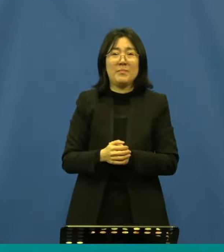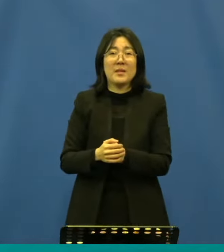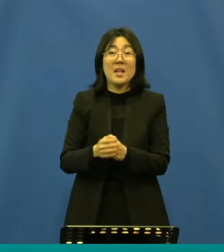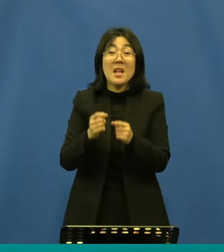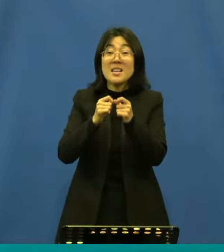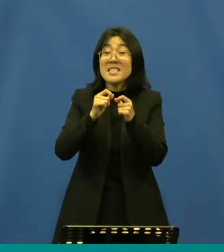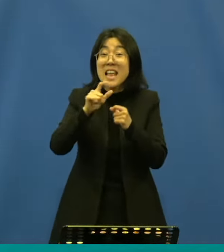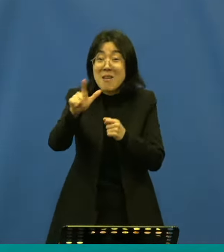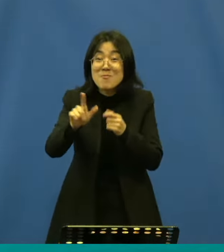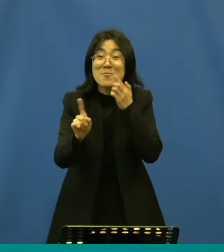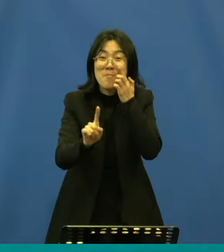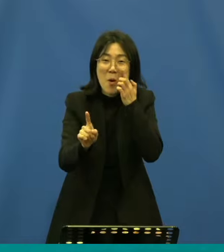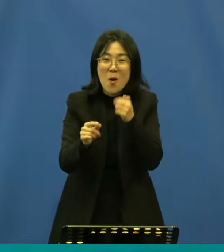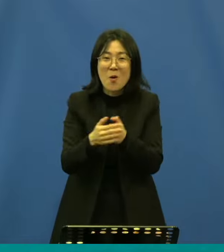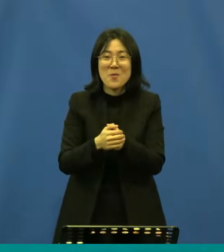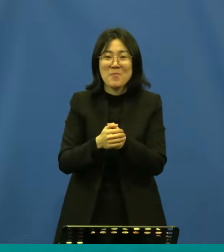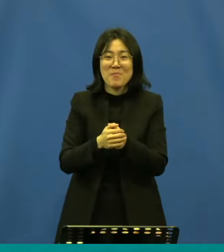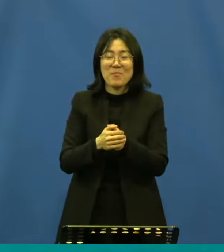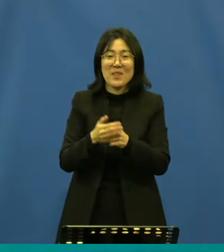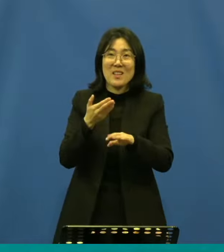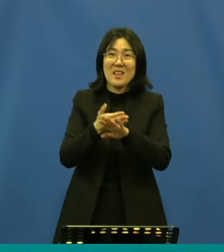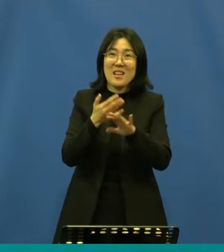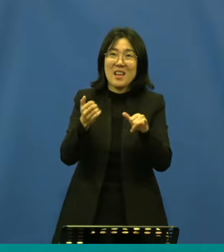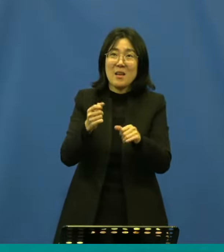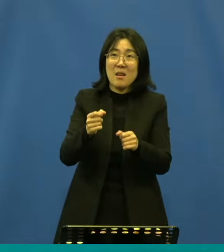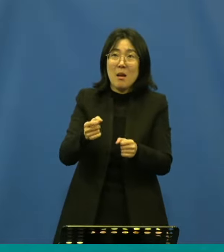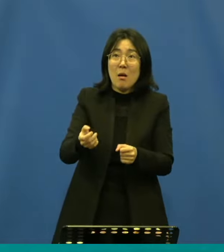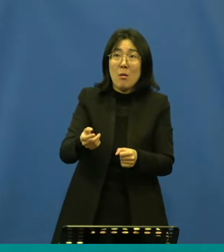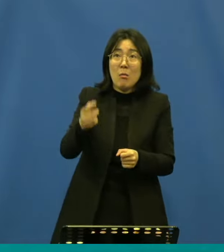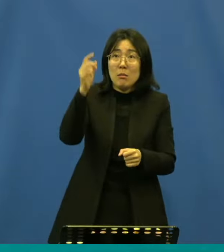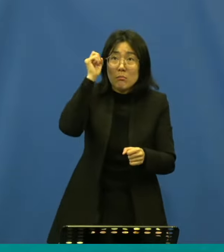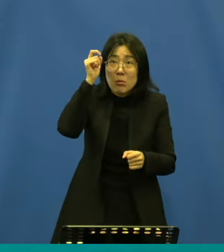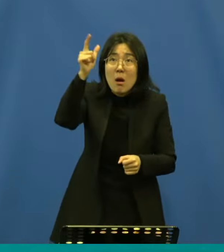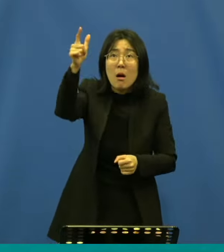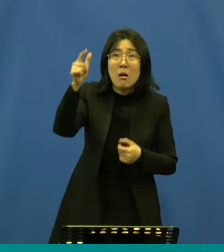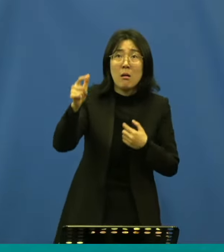다른 사람이 커 보일수록 나는 점점 작아지는 것이고.